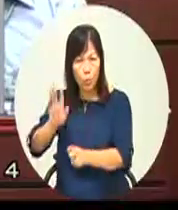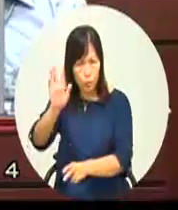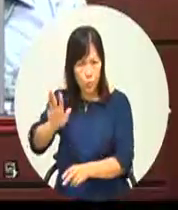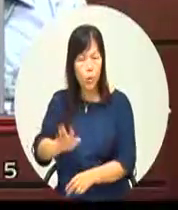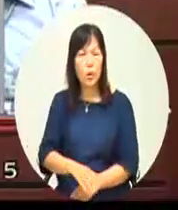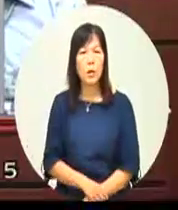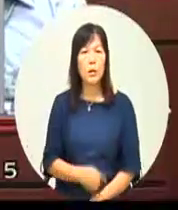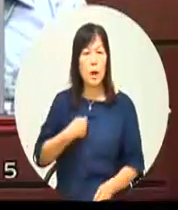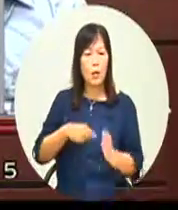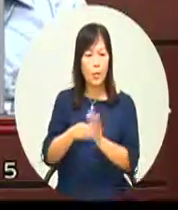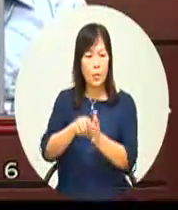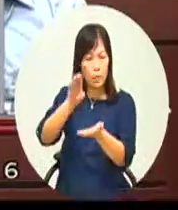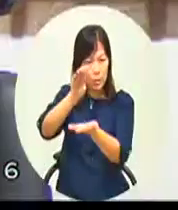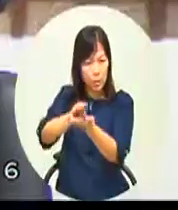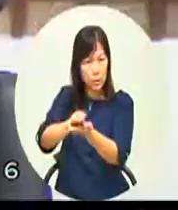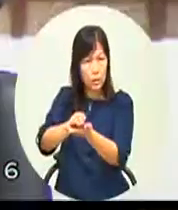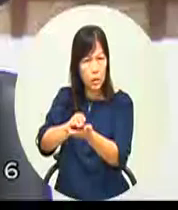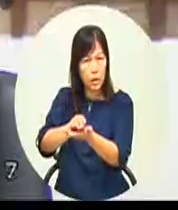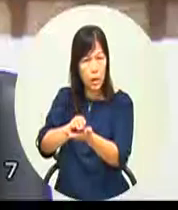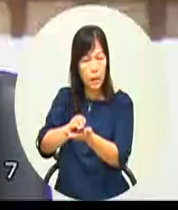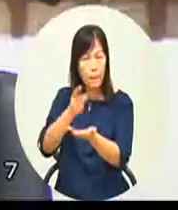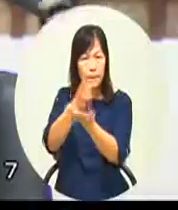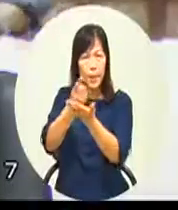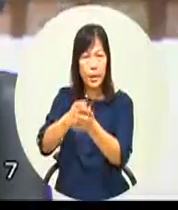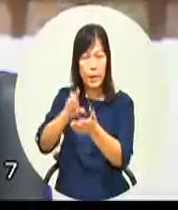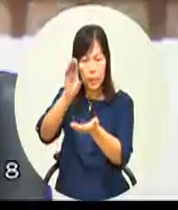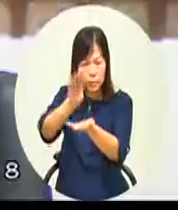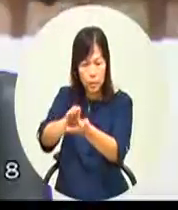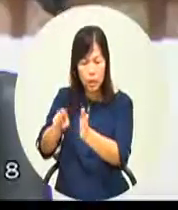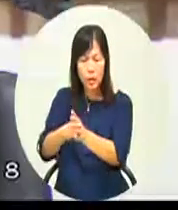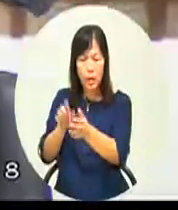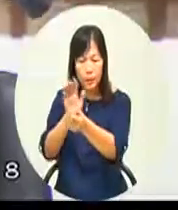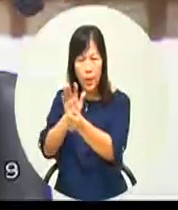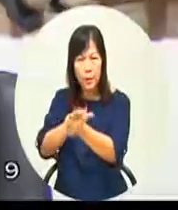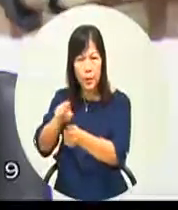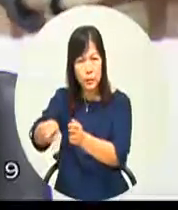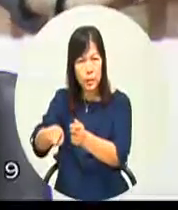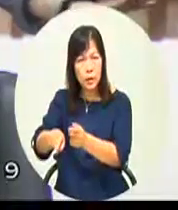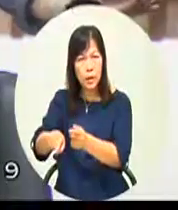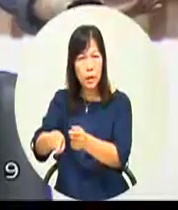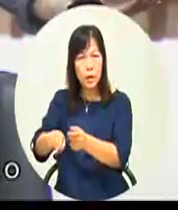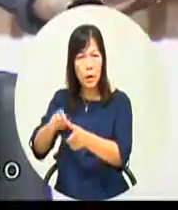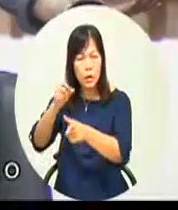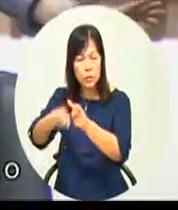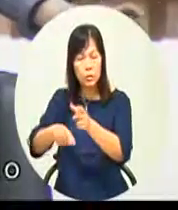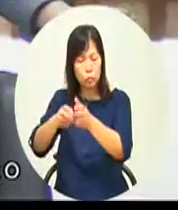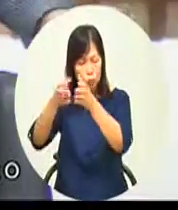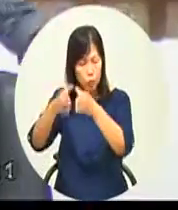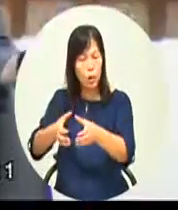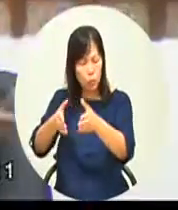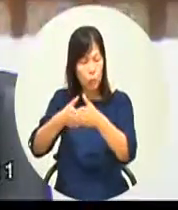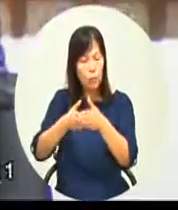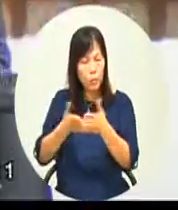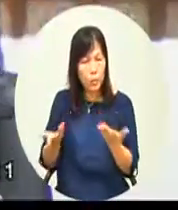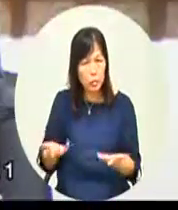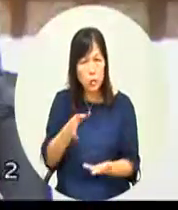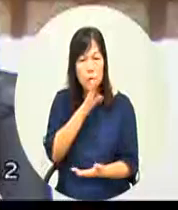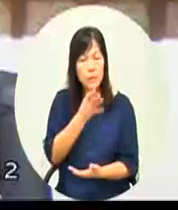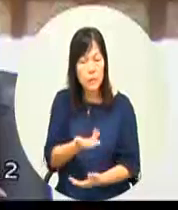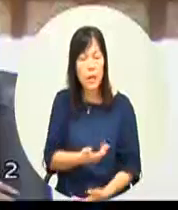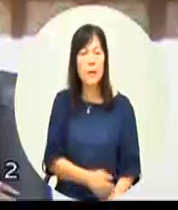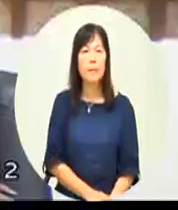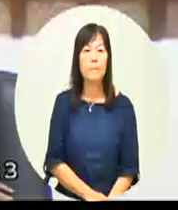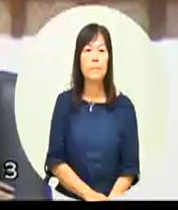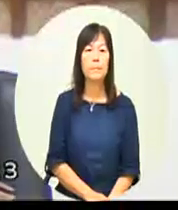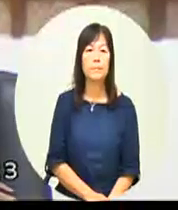们的停车格必须要每一个地方都为这些 U 卡的厂商去设立，是不是这样？是这样吗？ 现在我们目